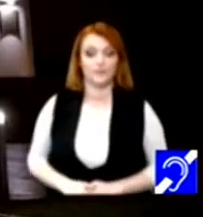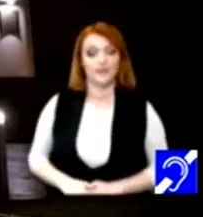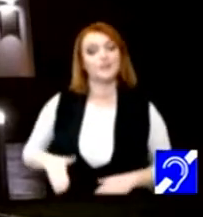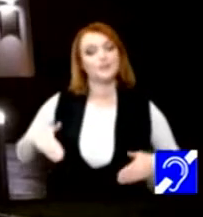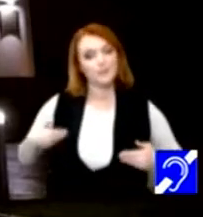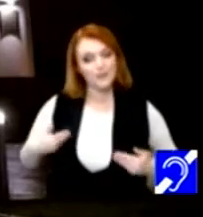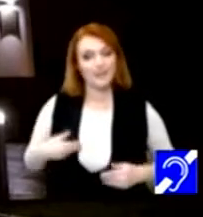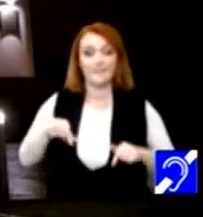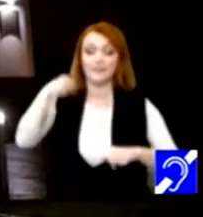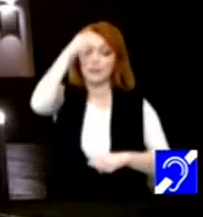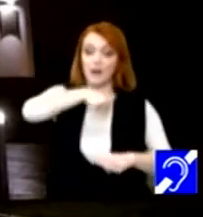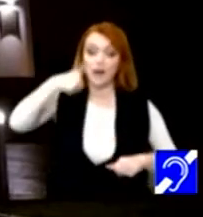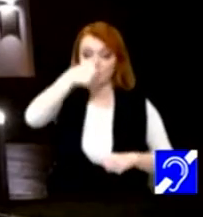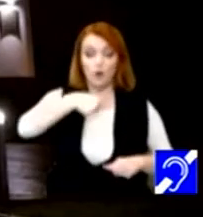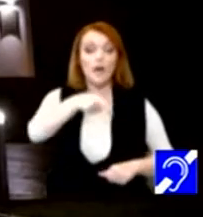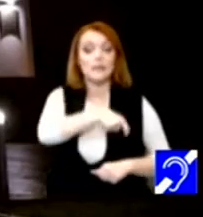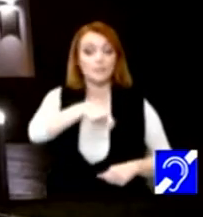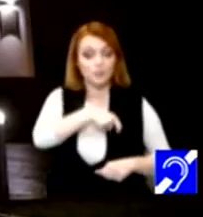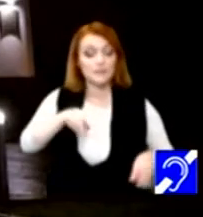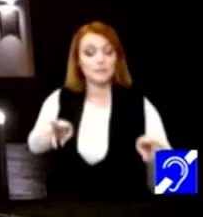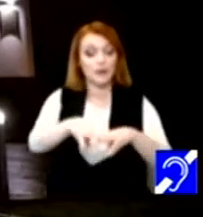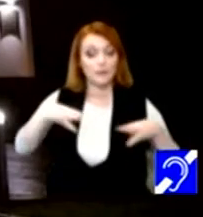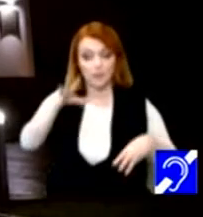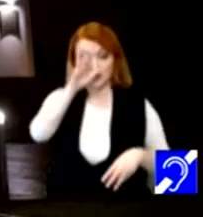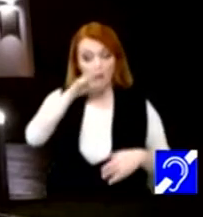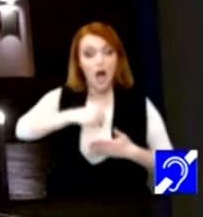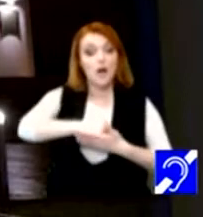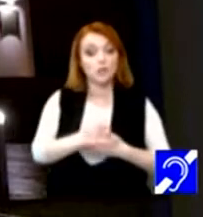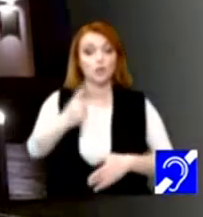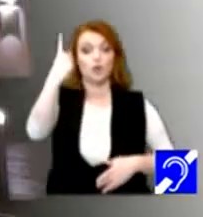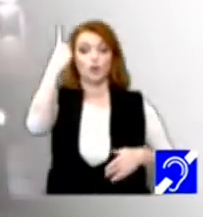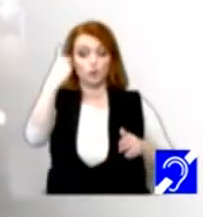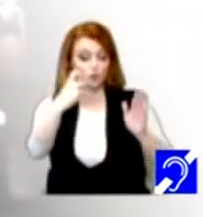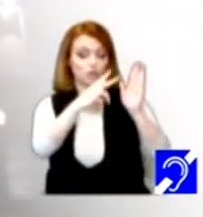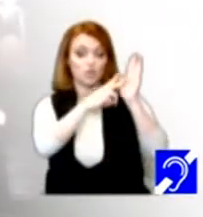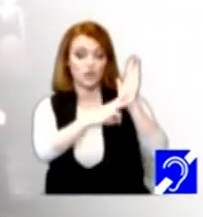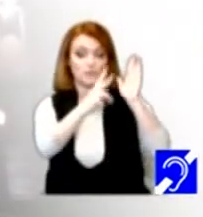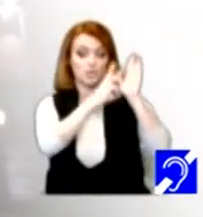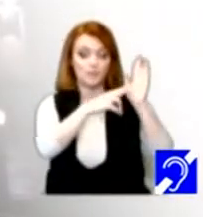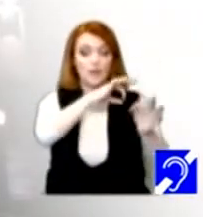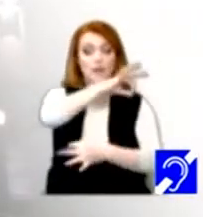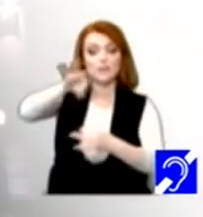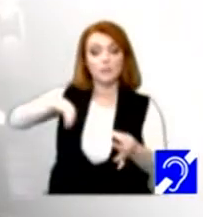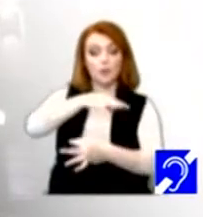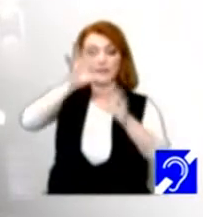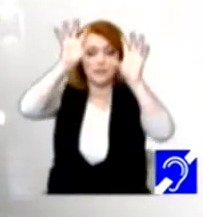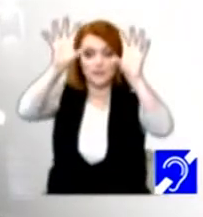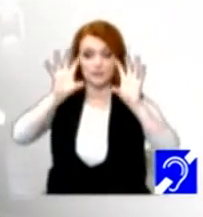Bun găsit! În acest an, parlamentarii de la Chișinău au adoptat 170 de acte normative dintr-un număr de